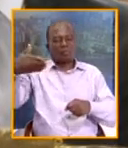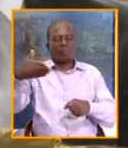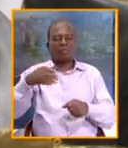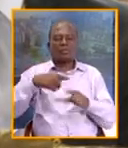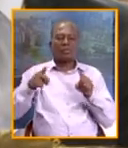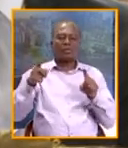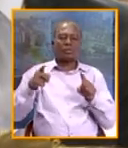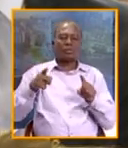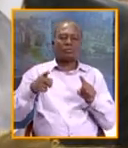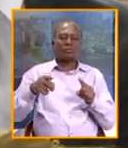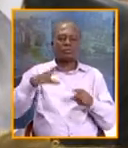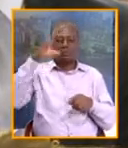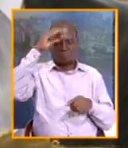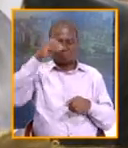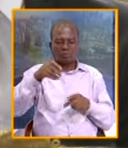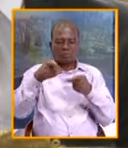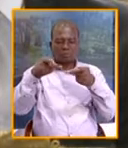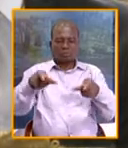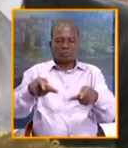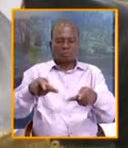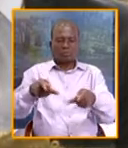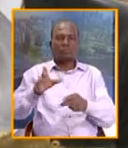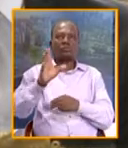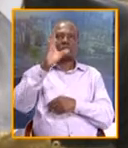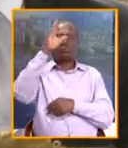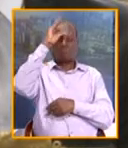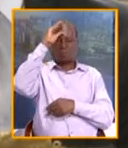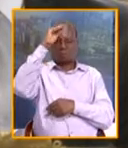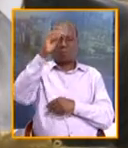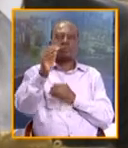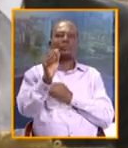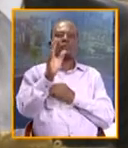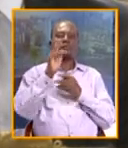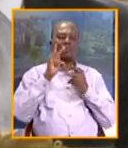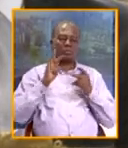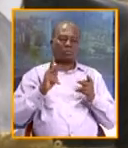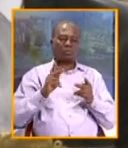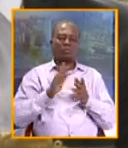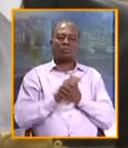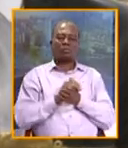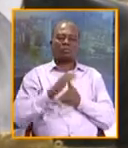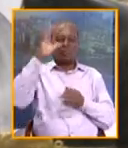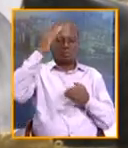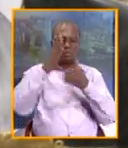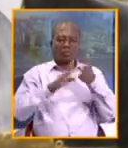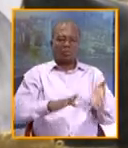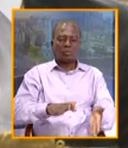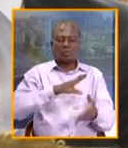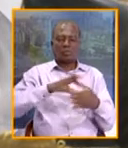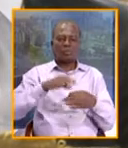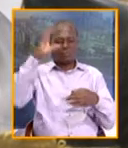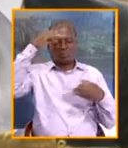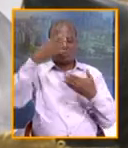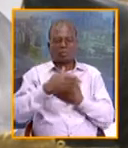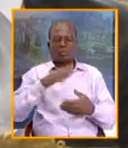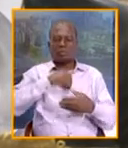l'homme propose dieu dispose et le décès de mon fils amadou gon coulibaly a été